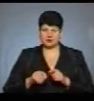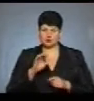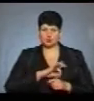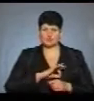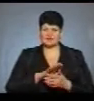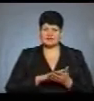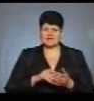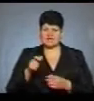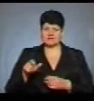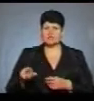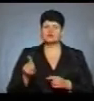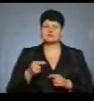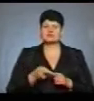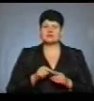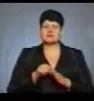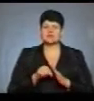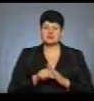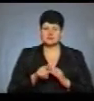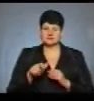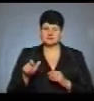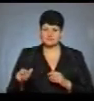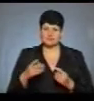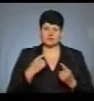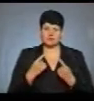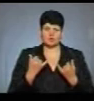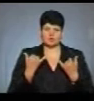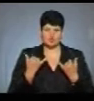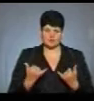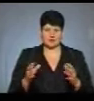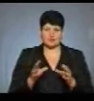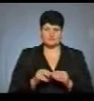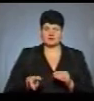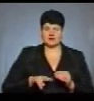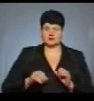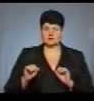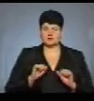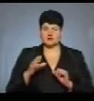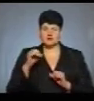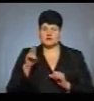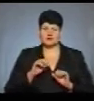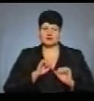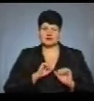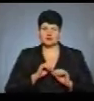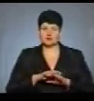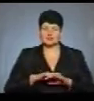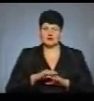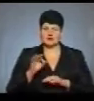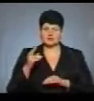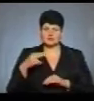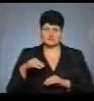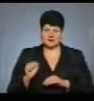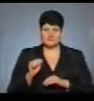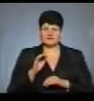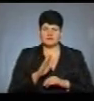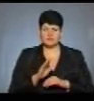заявників. Що це означає для субсидіантів краю, говоритимемо сьогодні разом із директором департаменту соціального захисту населення